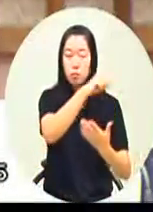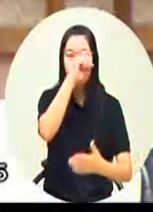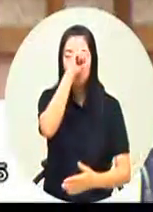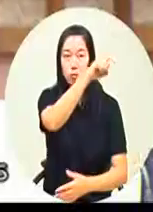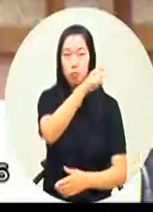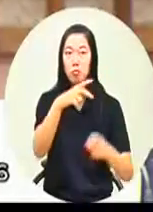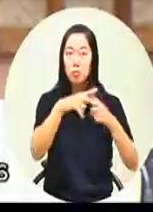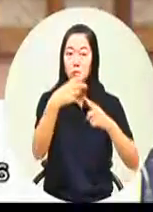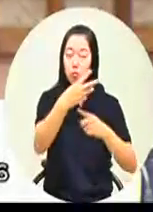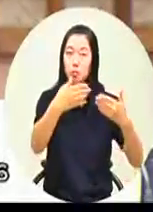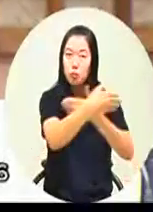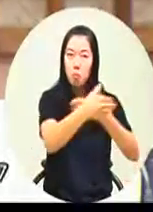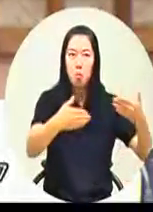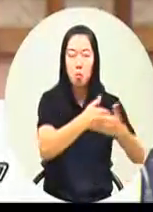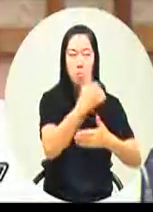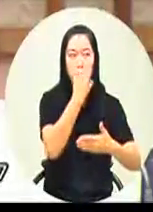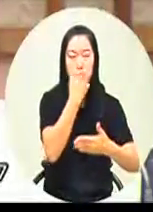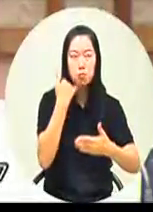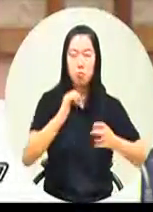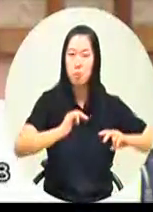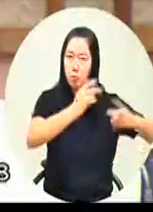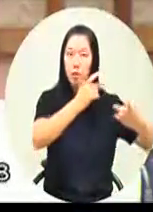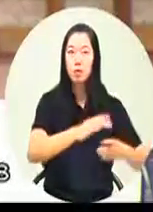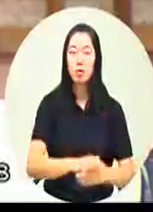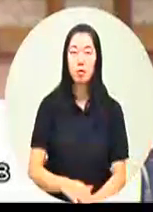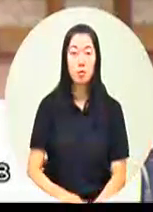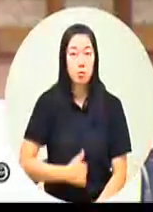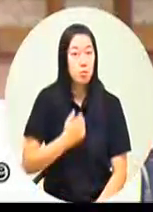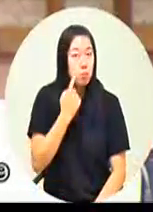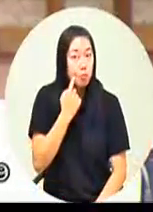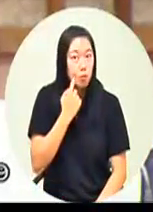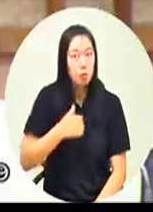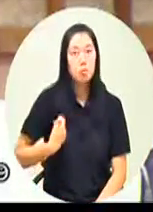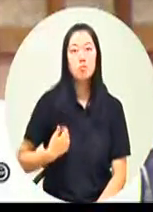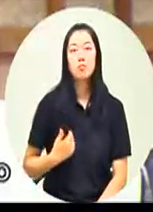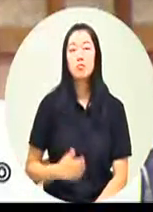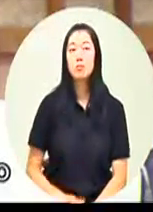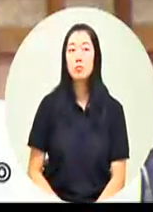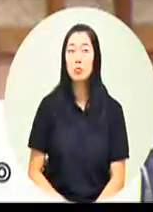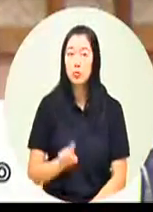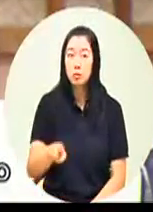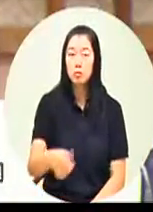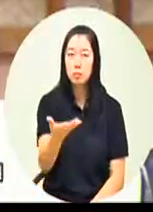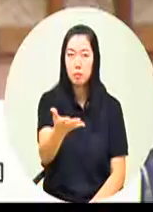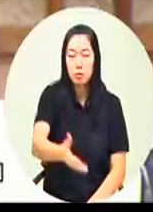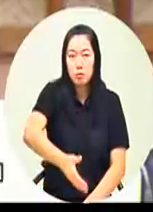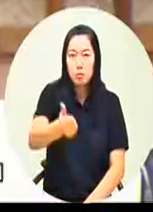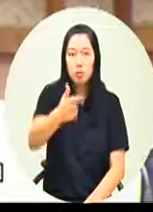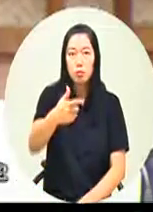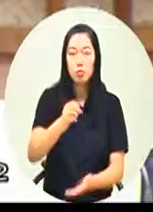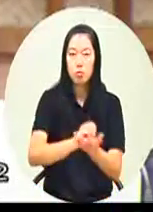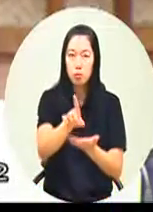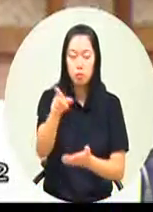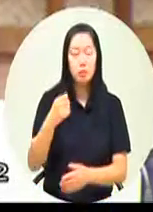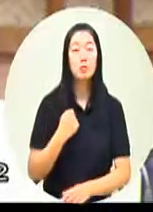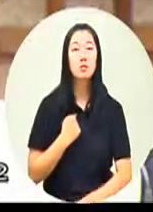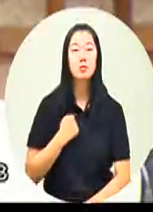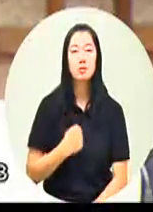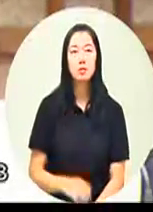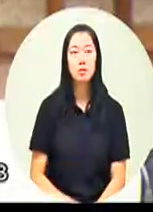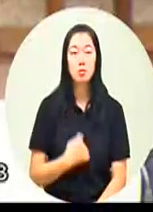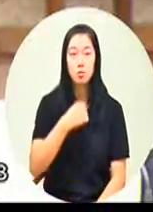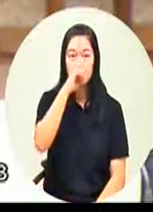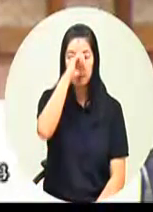要检讨，那是不是这样，只是传闻了，那我刚刚听局长的报告，局长好像也蛮了解的了，希